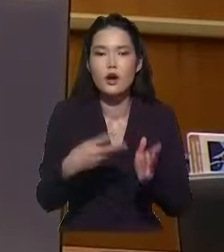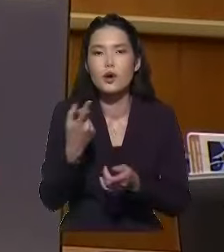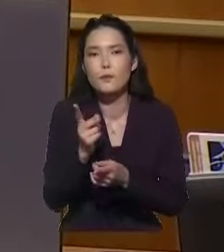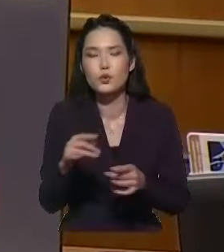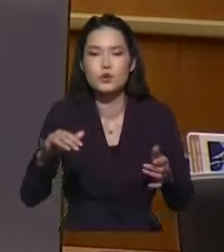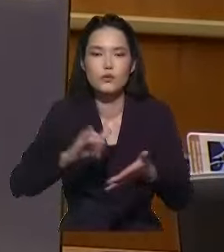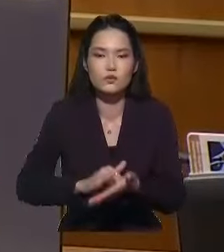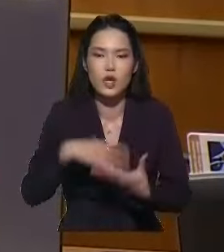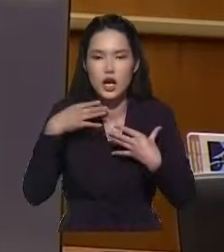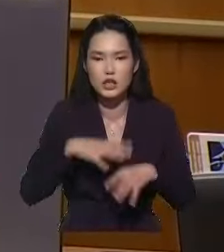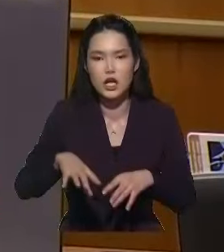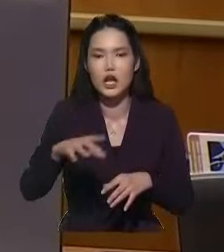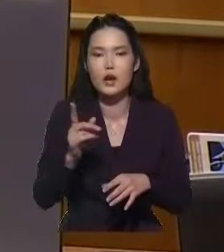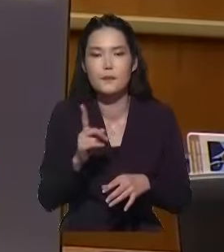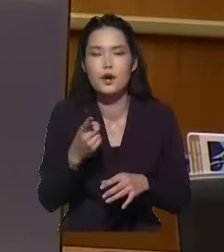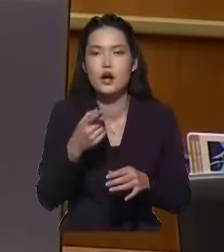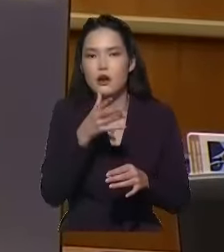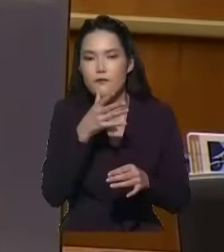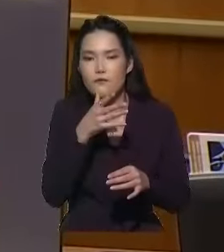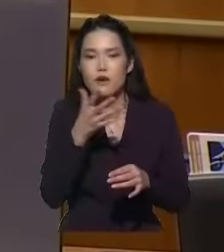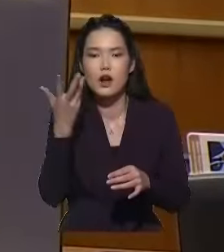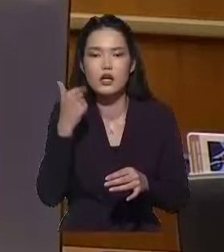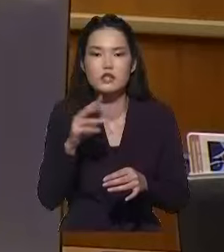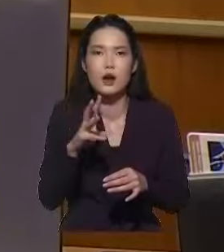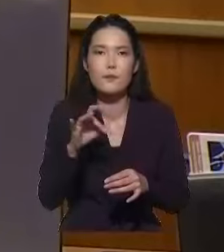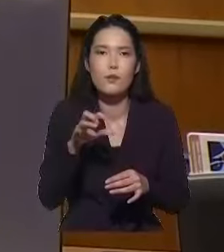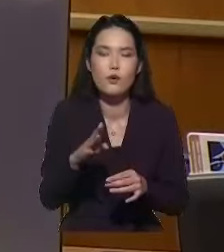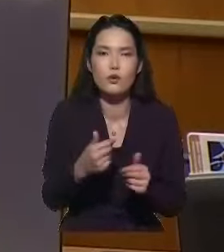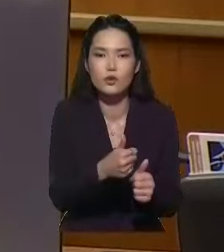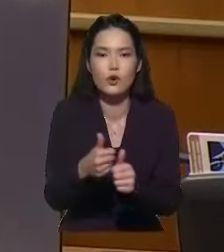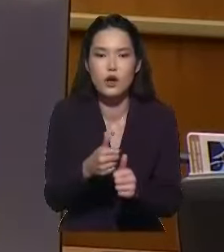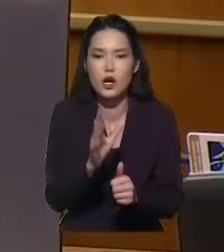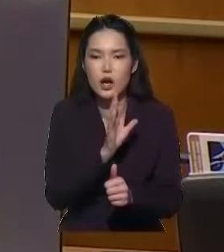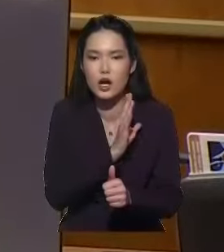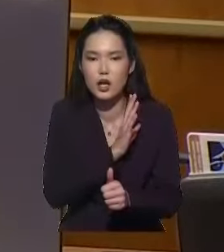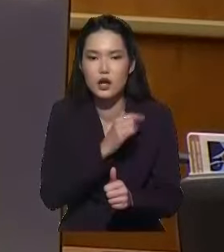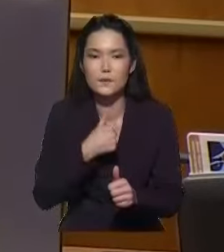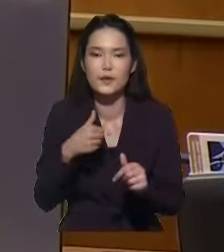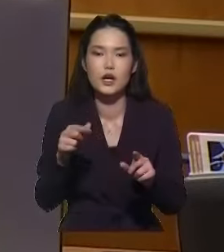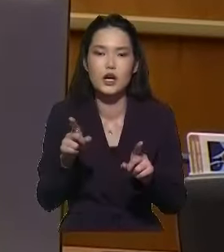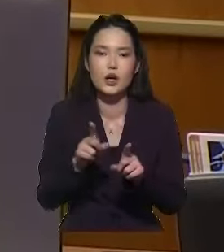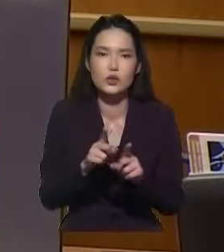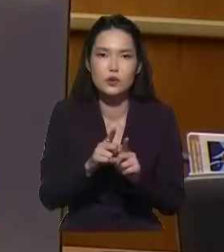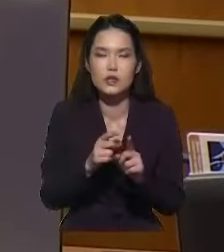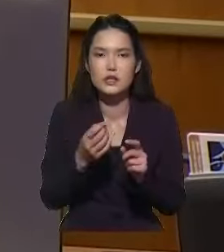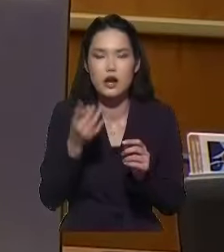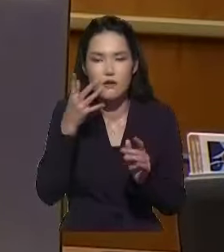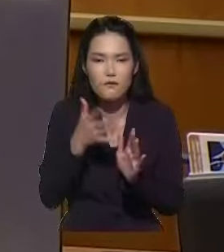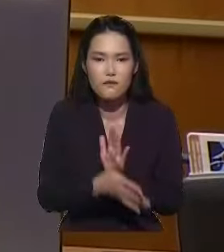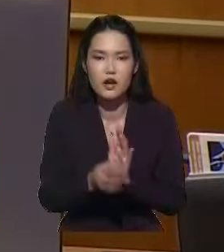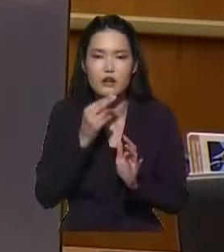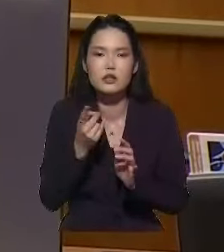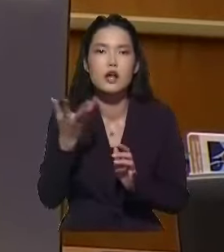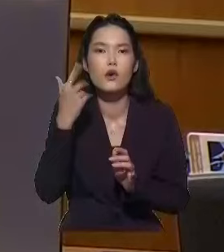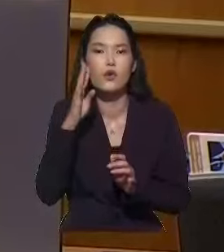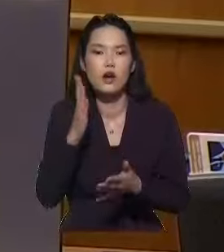плиту, он сообщил лишь точное время, когда молоко это перебежало. Вы тоже констатируете, во сколько случились пожары и